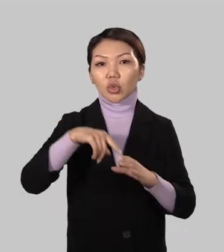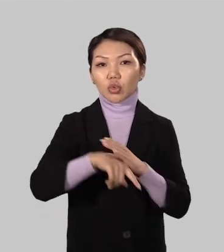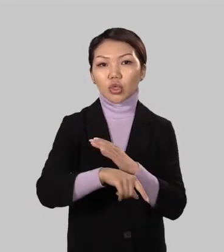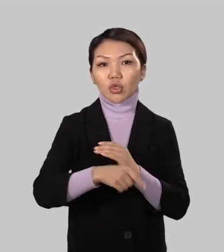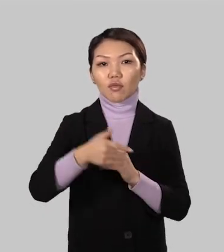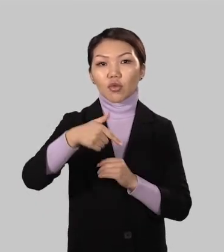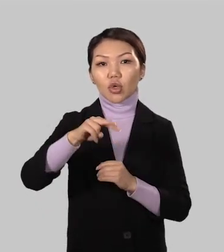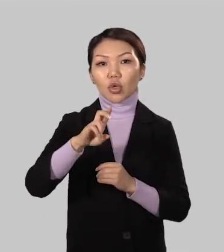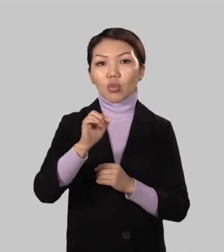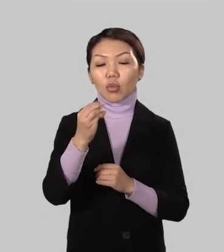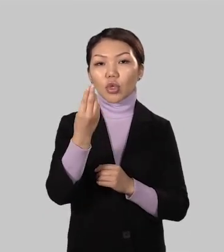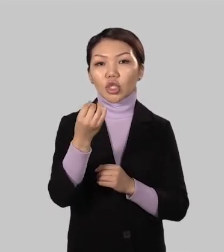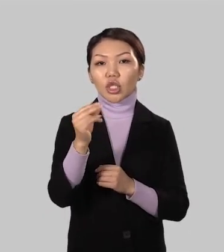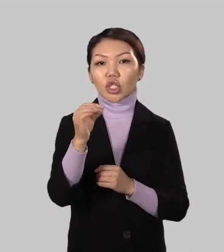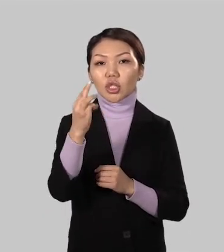у